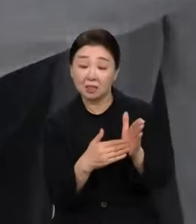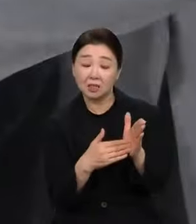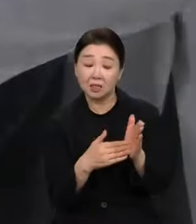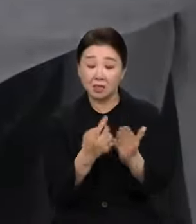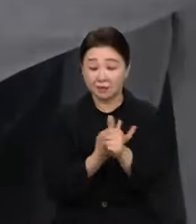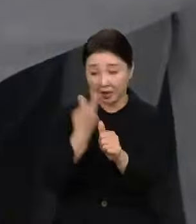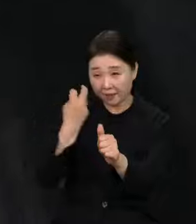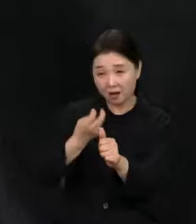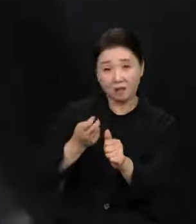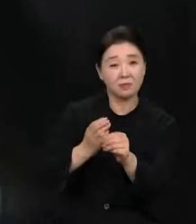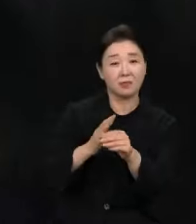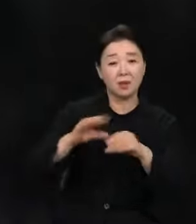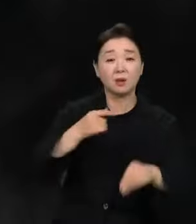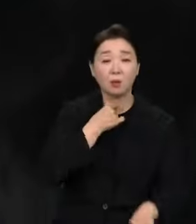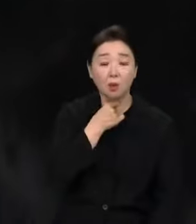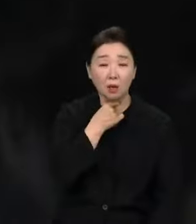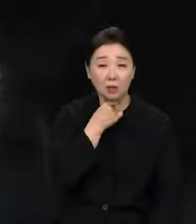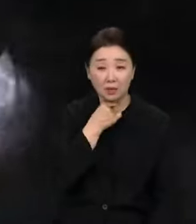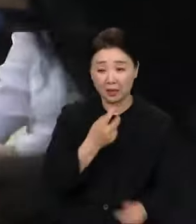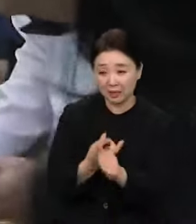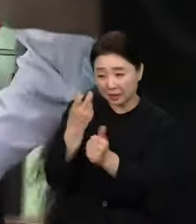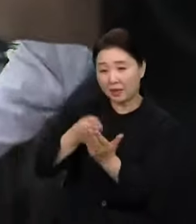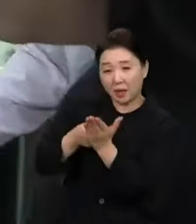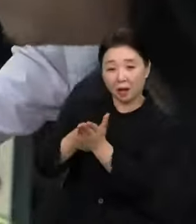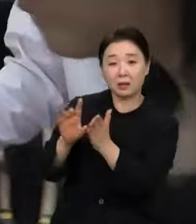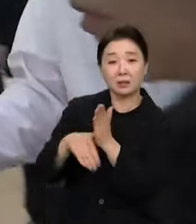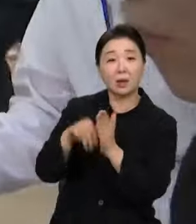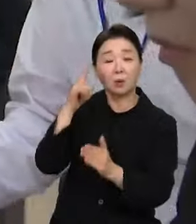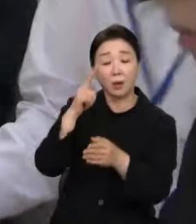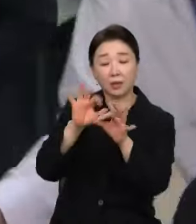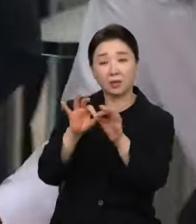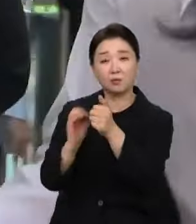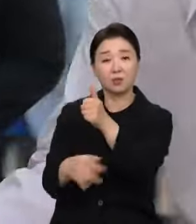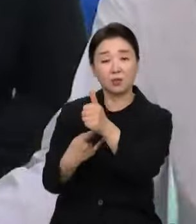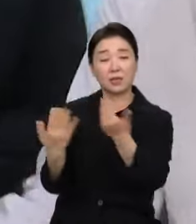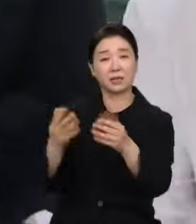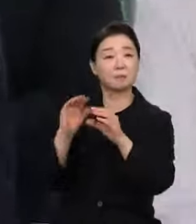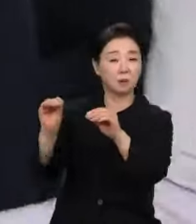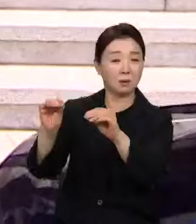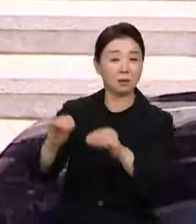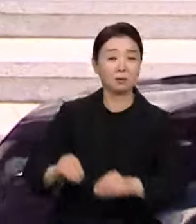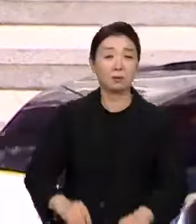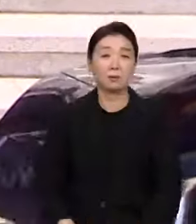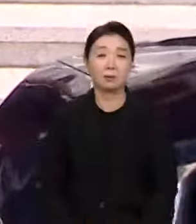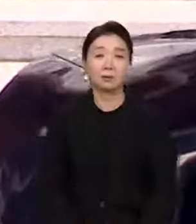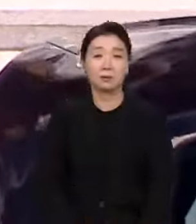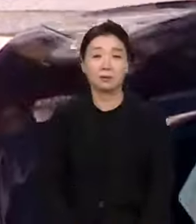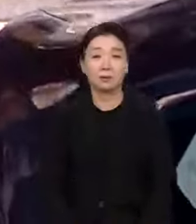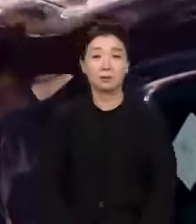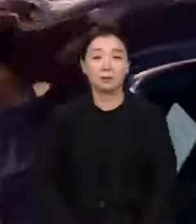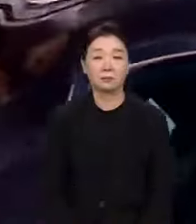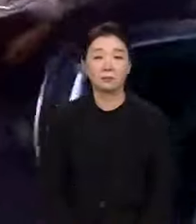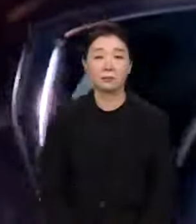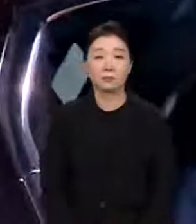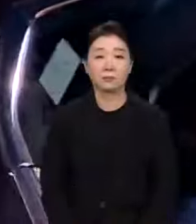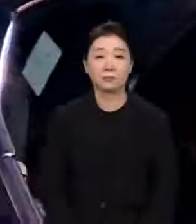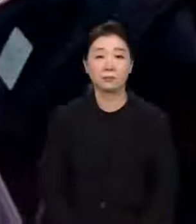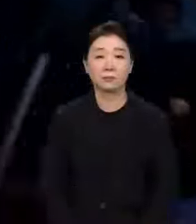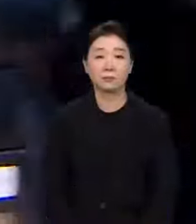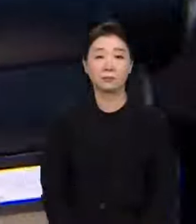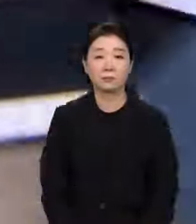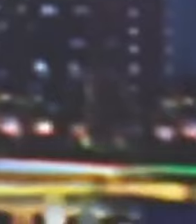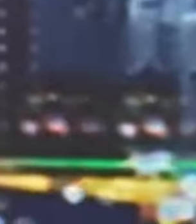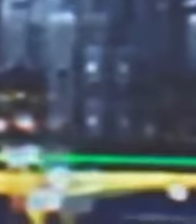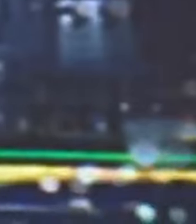처리한다는 방침인데 탄핵안이 의결되면 즉시 김 위원장의 직무는 정지됩니다. JTBC 유정화입니다.